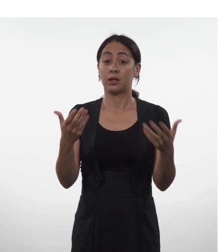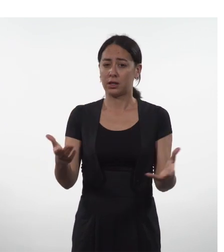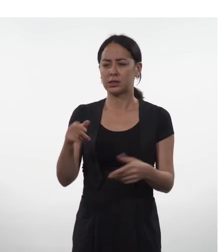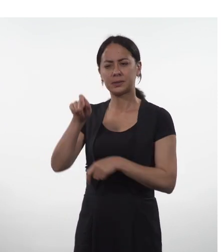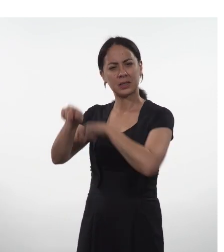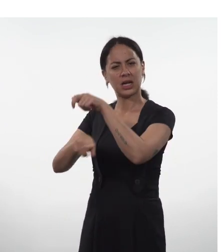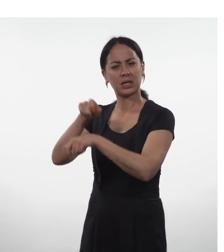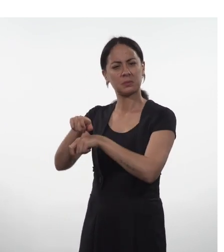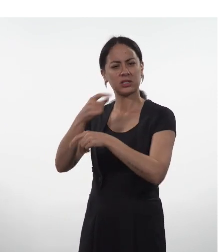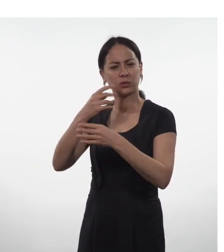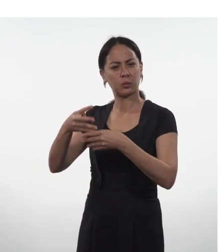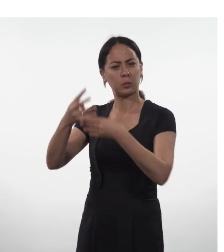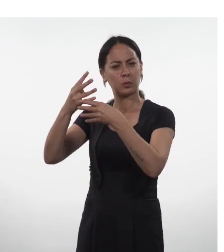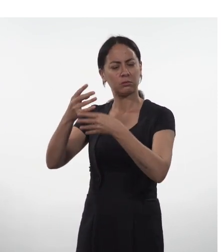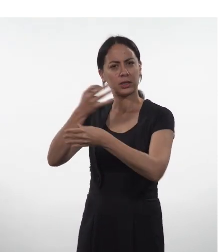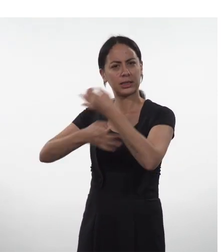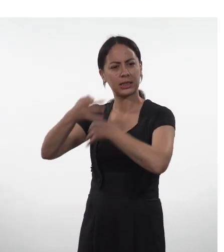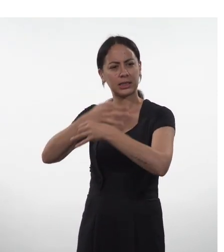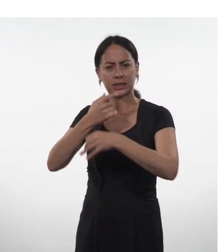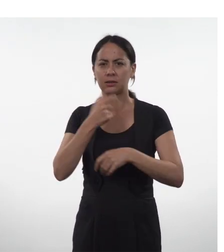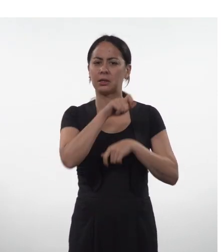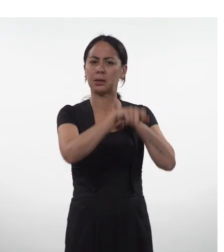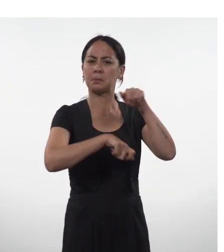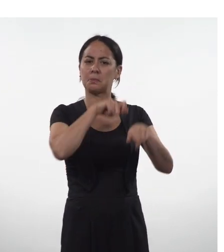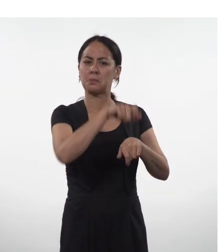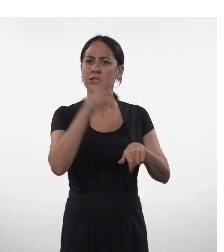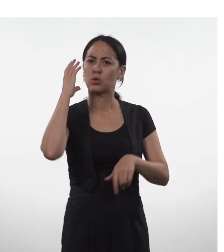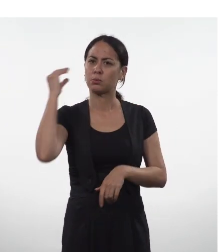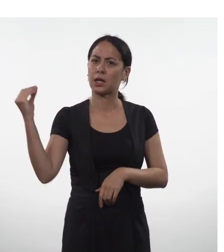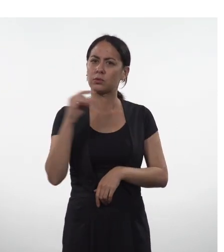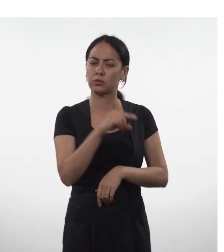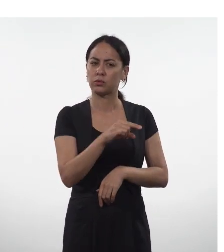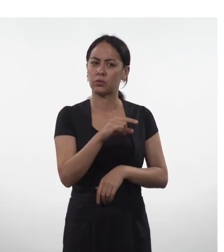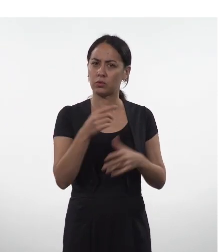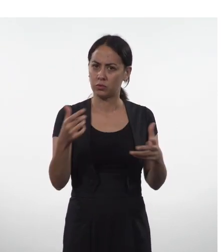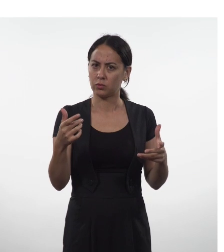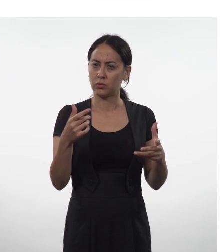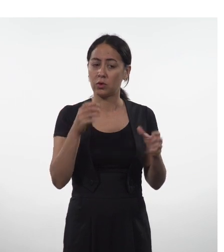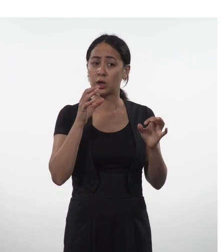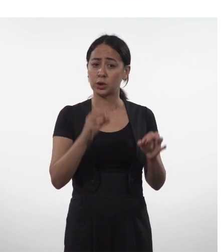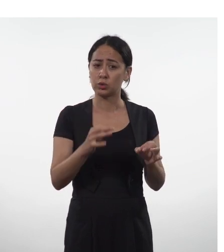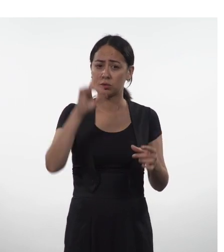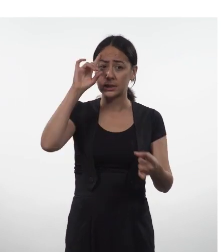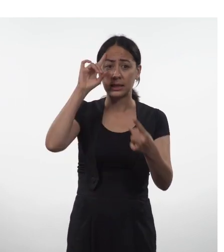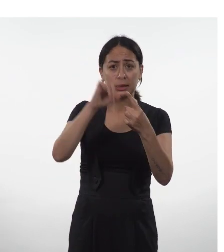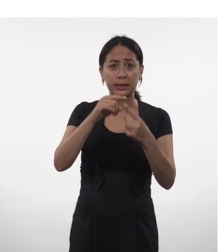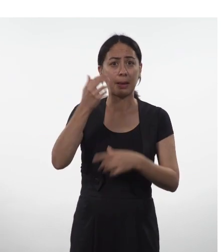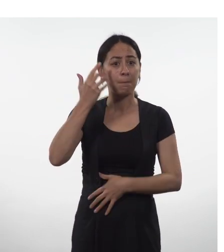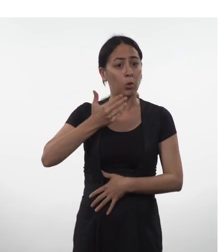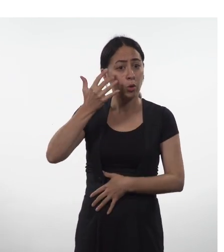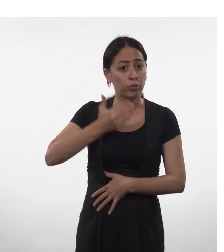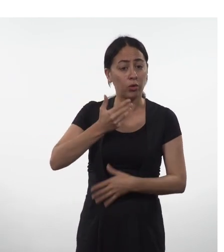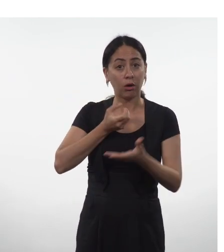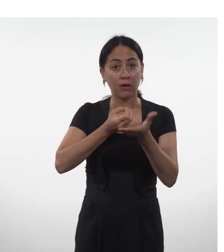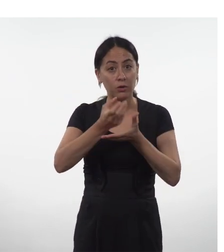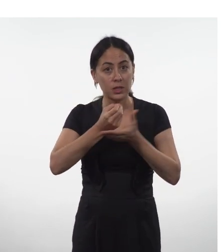spécificités à mettre en place pour les personnes malentendantes, aussi des interrogations sur le métier de codeur. Je tiens à